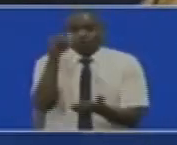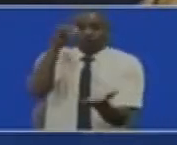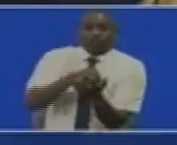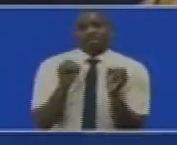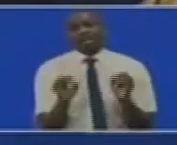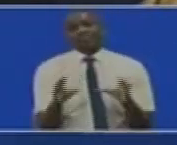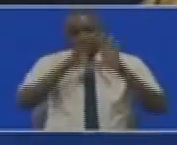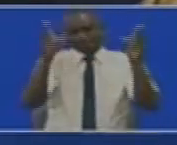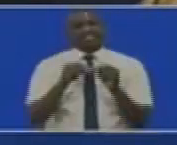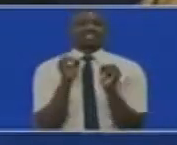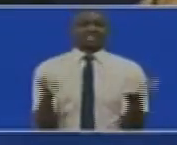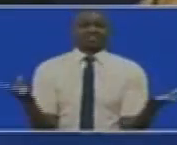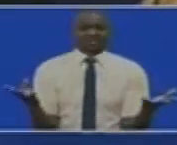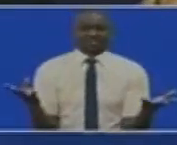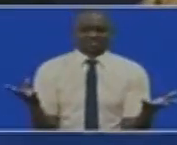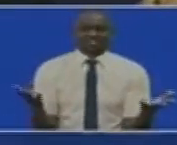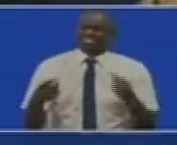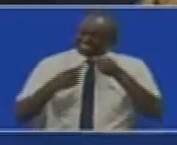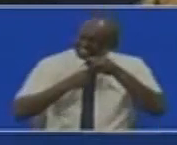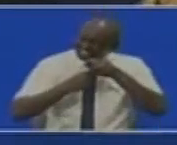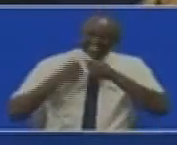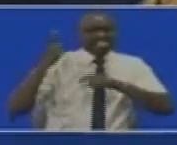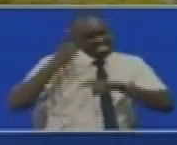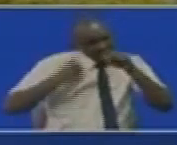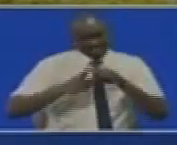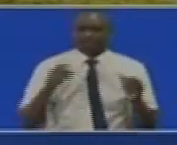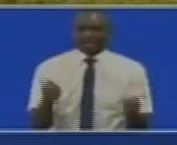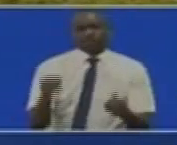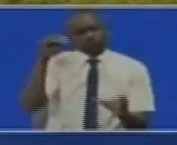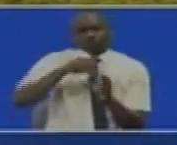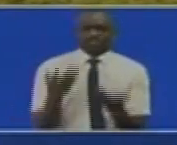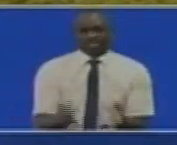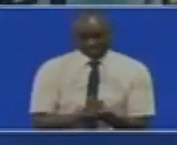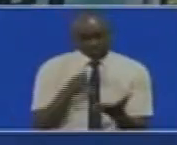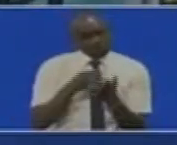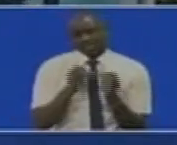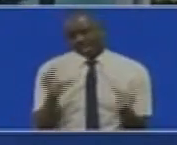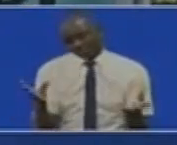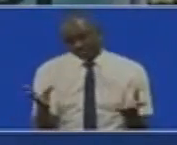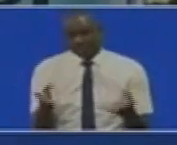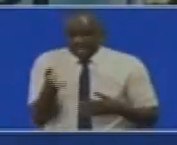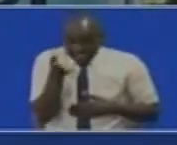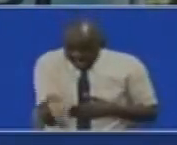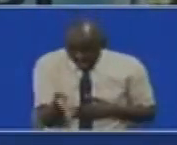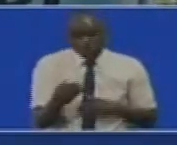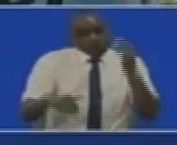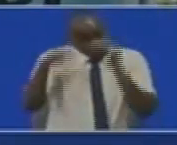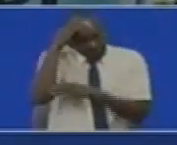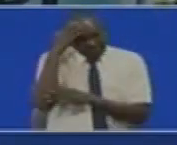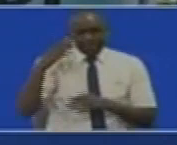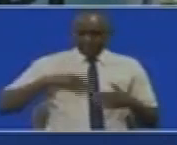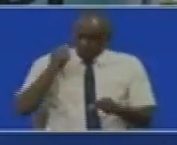2013-2017 CBA in its budget for the last six financial years. Mfanyikazi wa ngazi ya chini zaidi katika vyuo vikuu vya